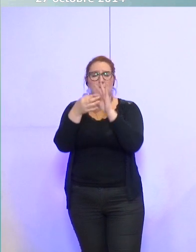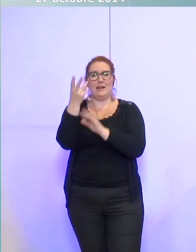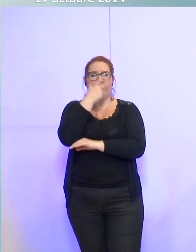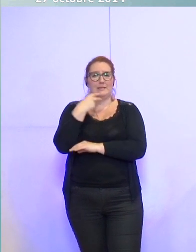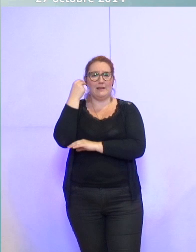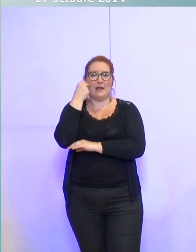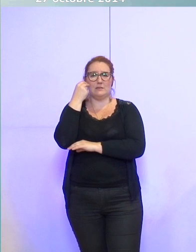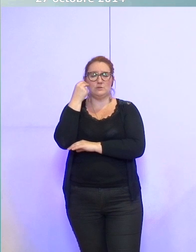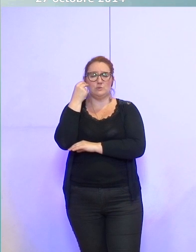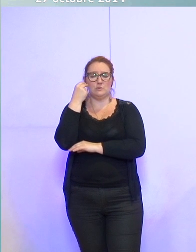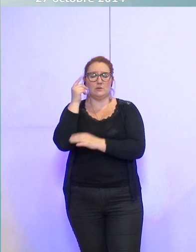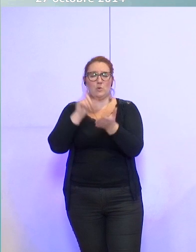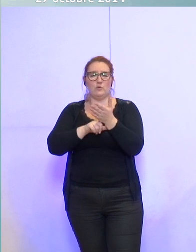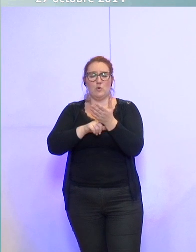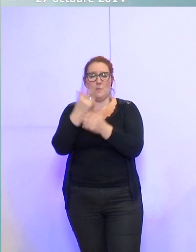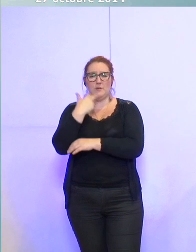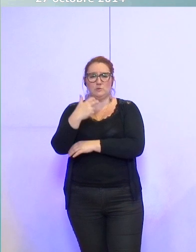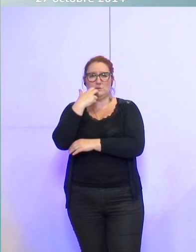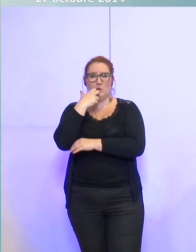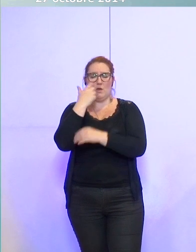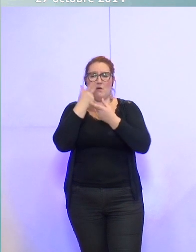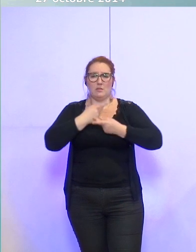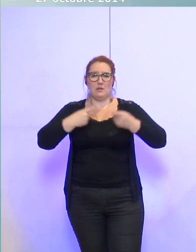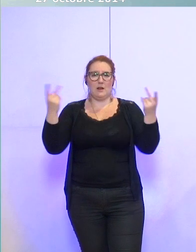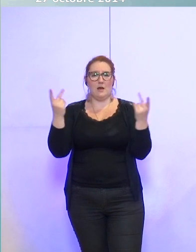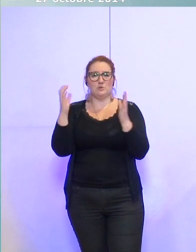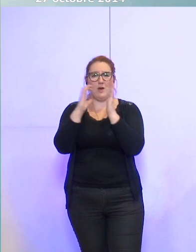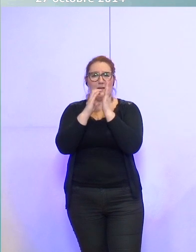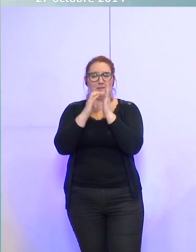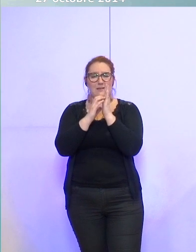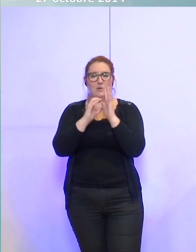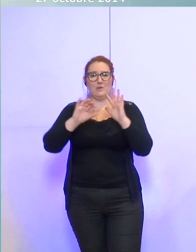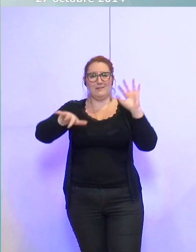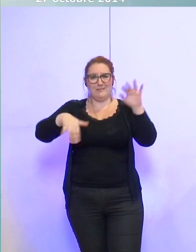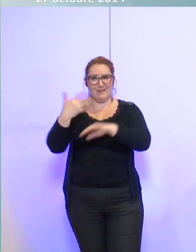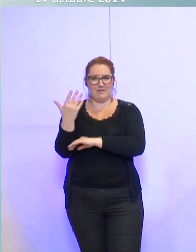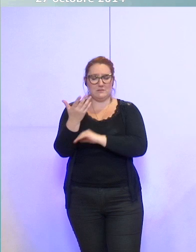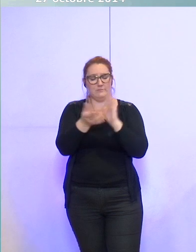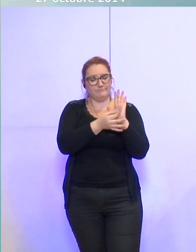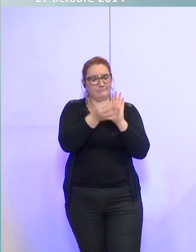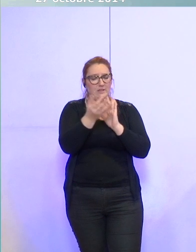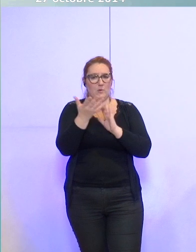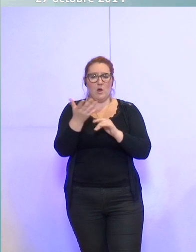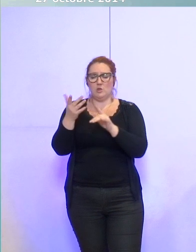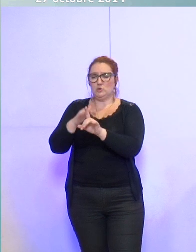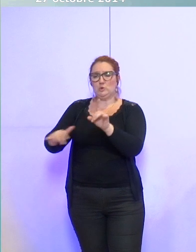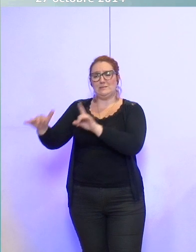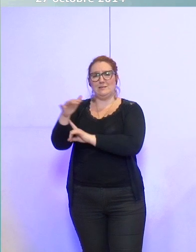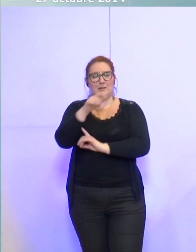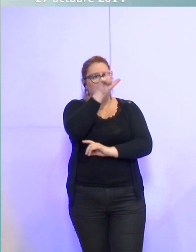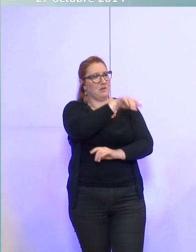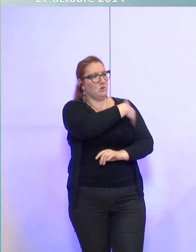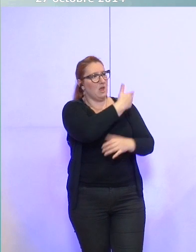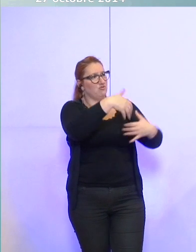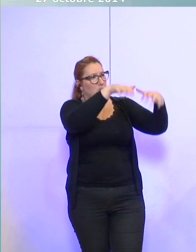de 1789, et en particulier son article 15, qui dit que la société a le droit de demander compte à tout agent de son